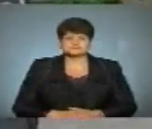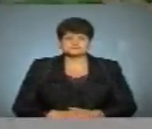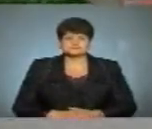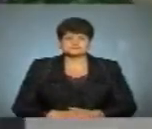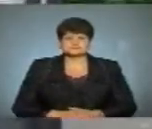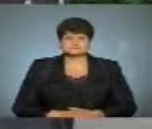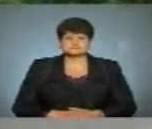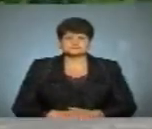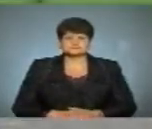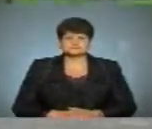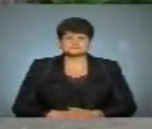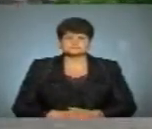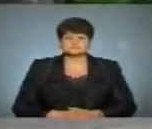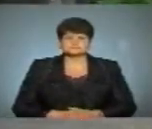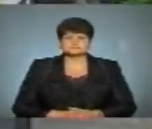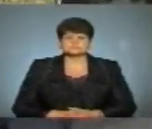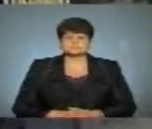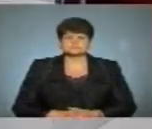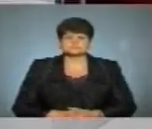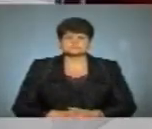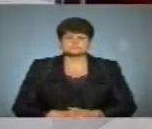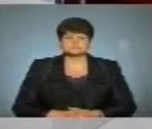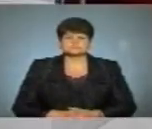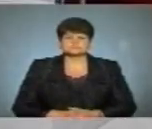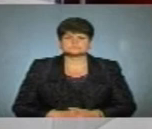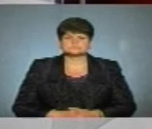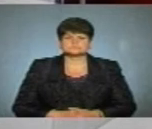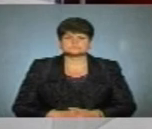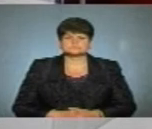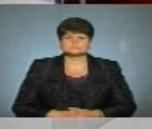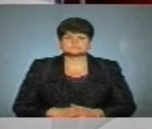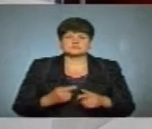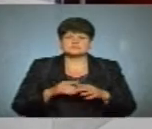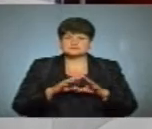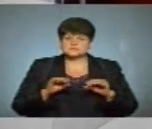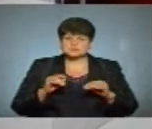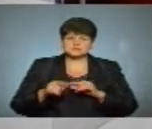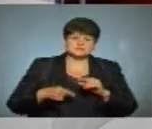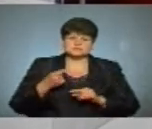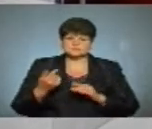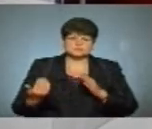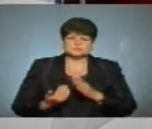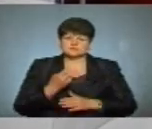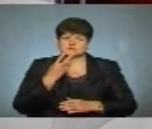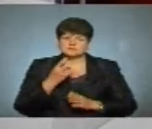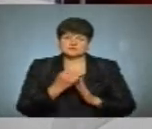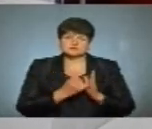Прокопів. Новини на Суспільному. Тернопіль. На цьому у мене все. Наступний випуск новин на